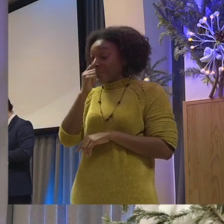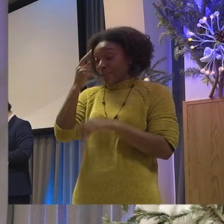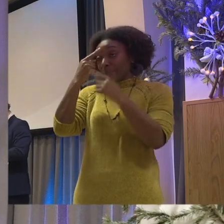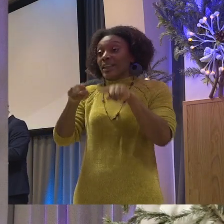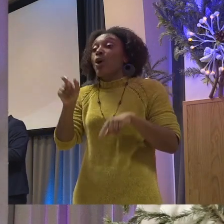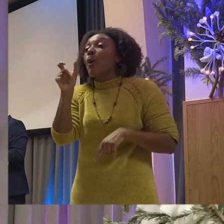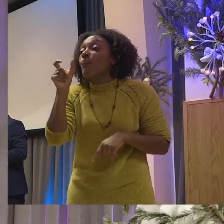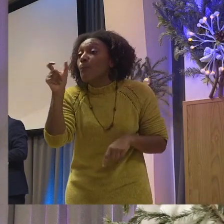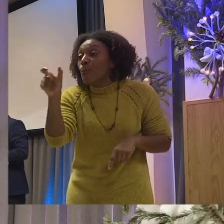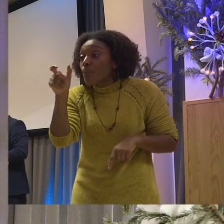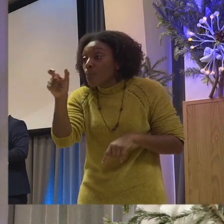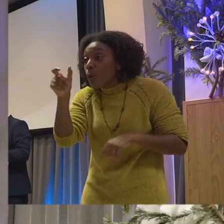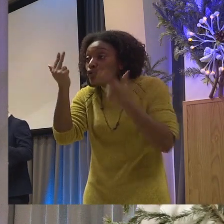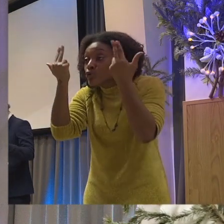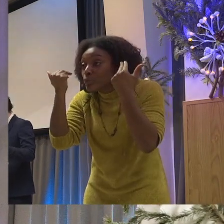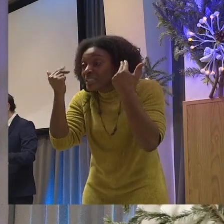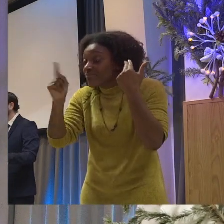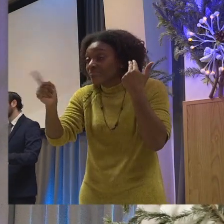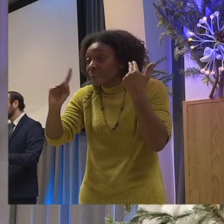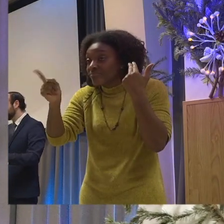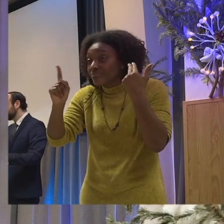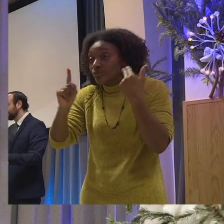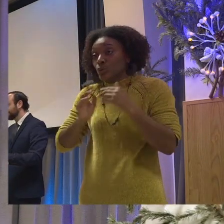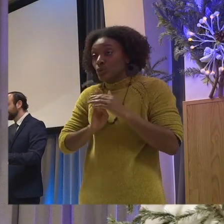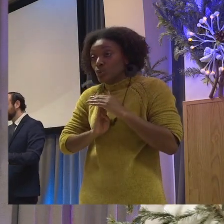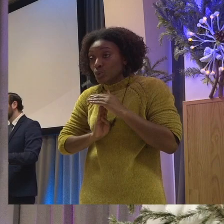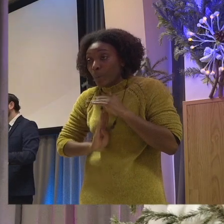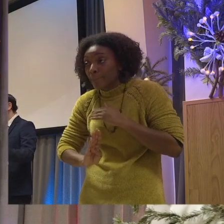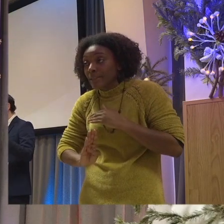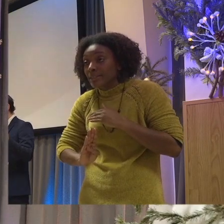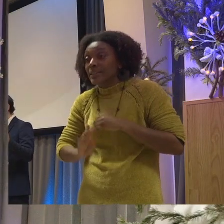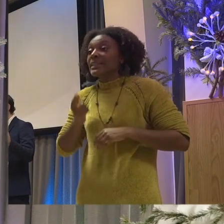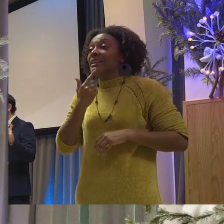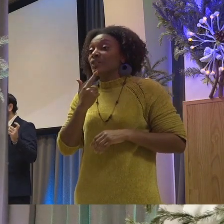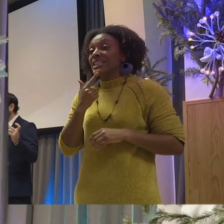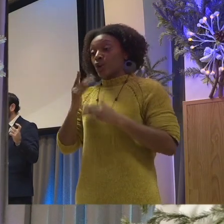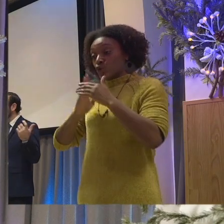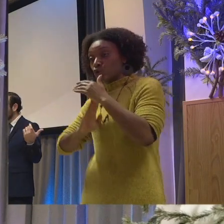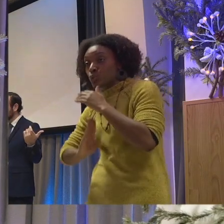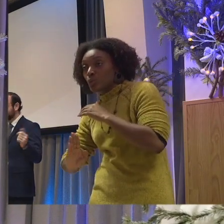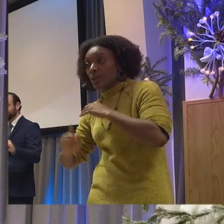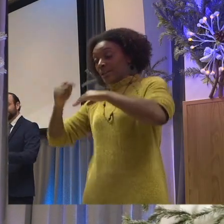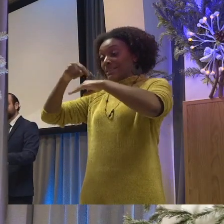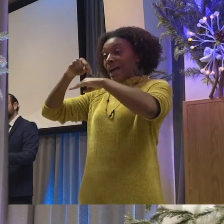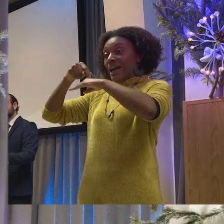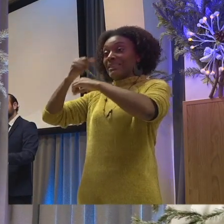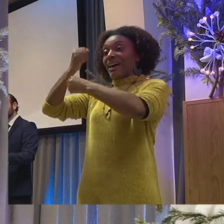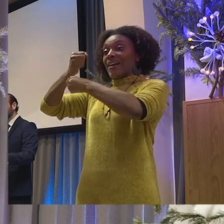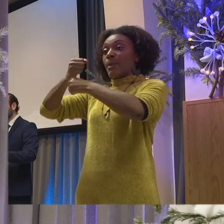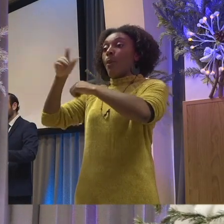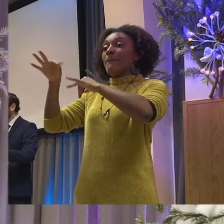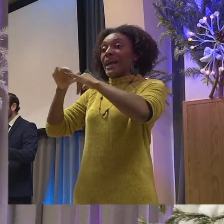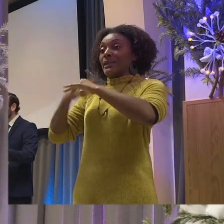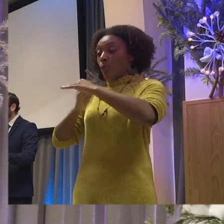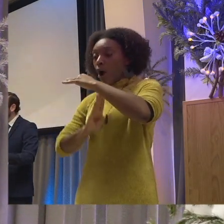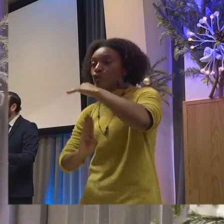mot soumission est très simple. Ça veut dire être sous la mission. Je ne peux pas